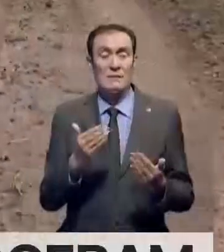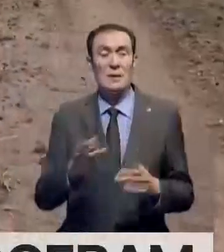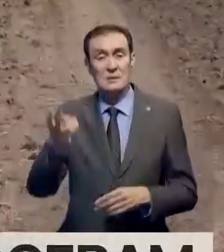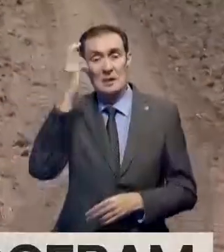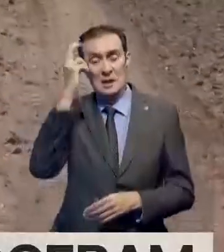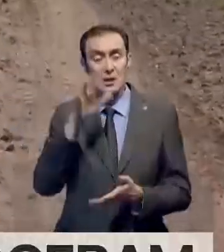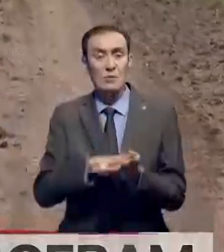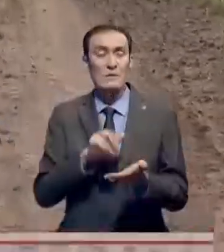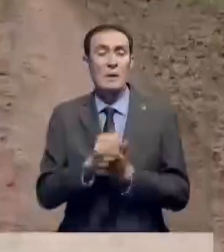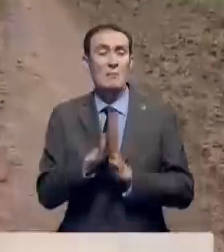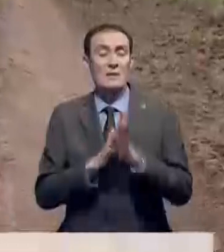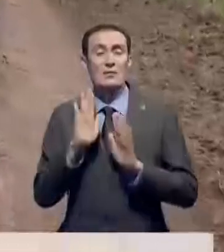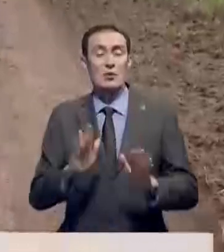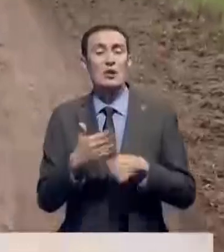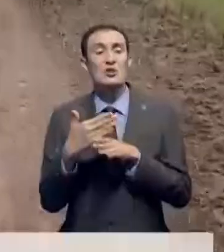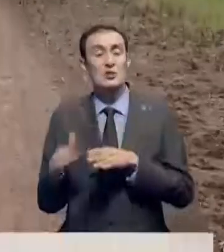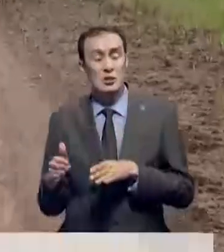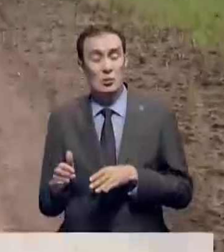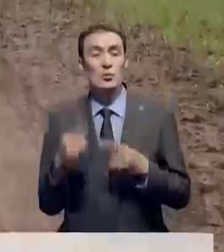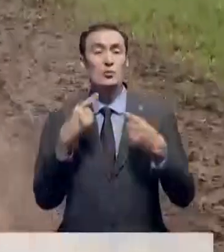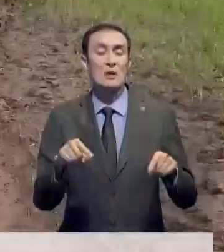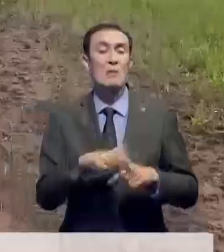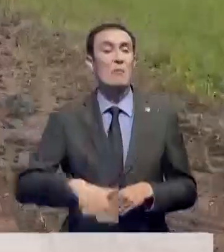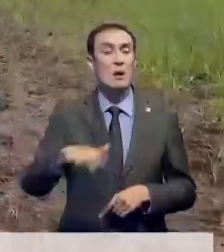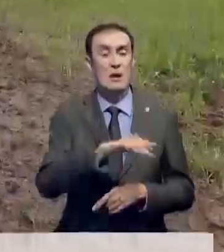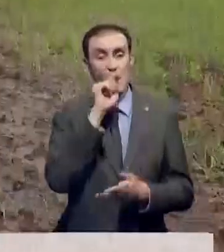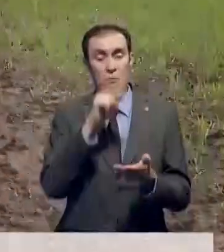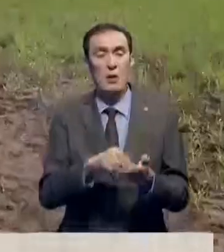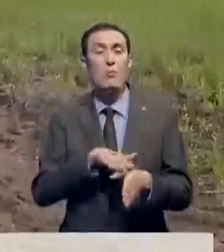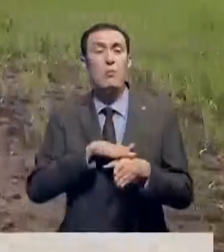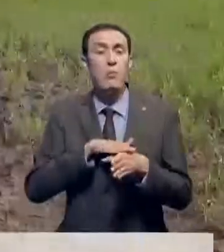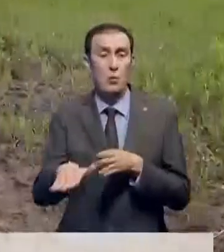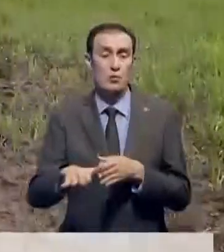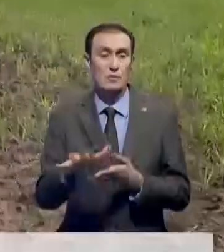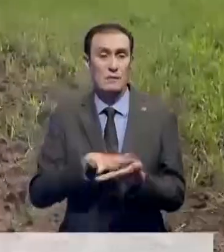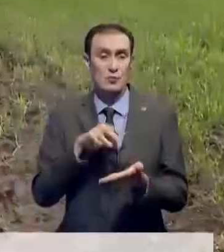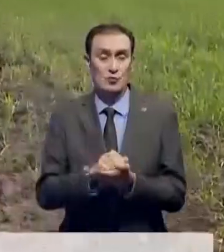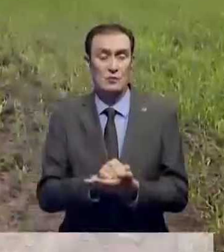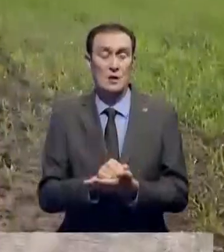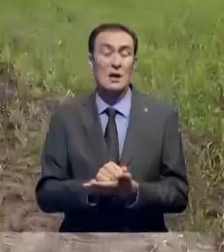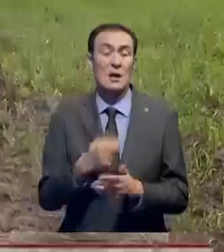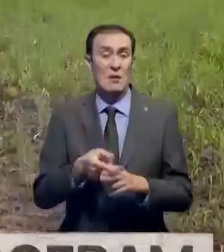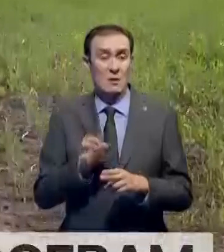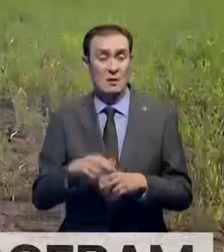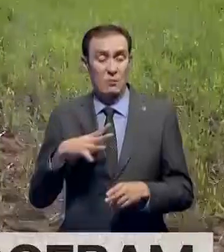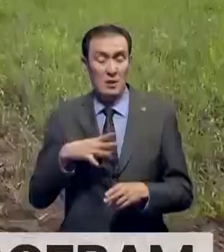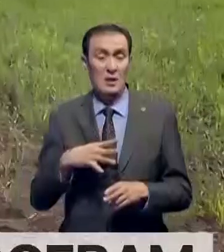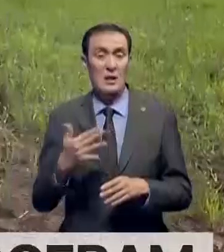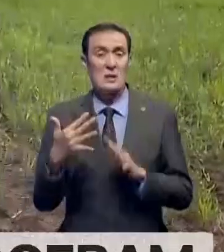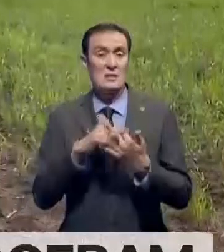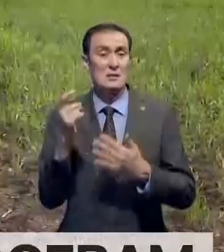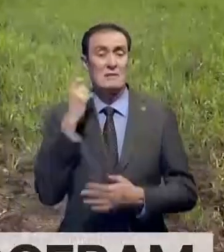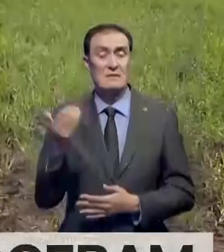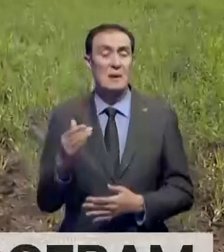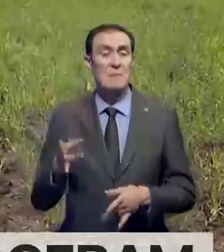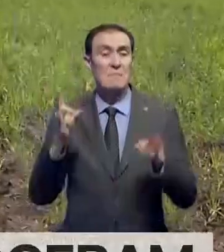сайгаки потравили посевы лишь частично, то другие поля оказались полностью вытоптанными. Это стало для местных аграриев